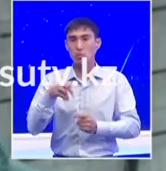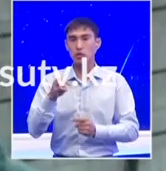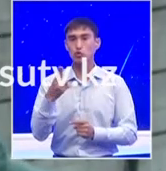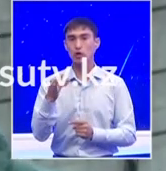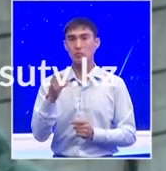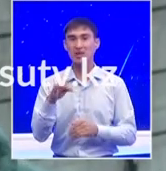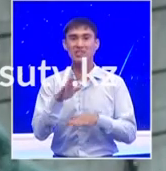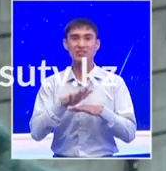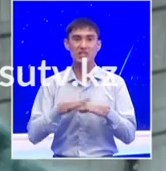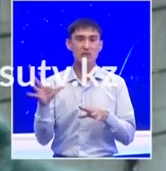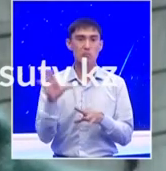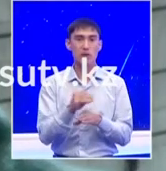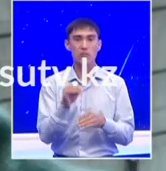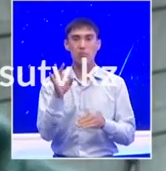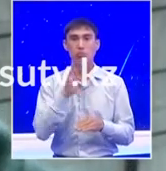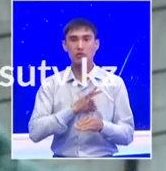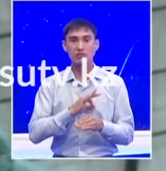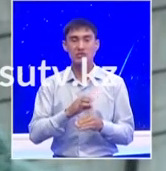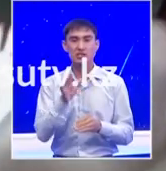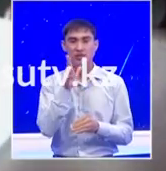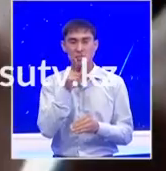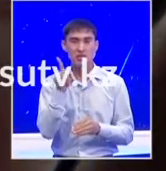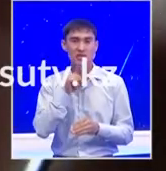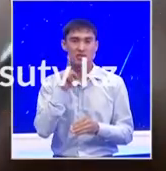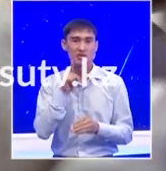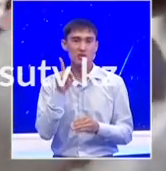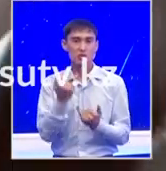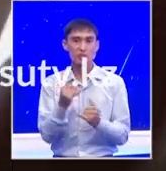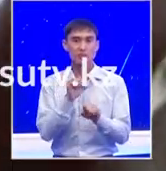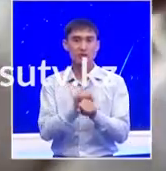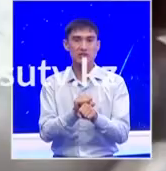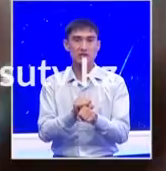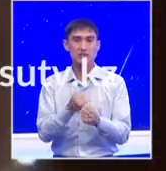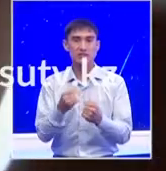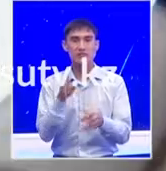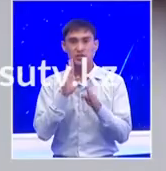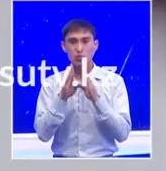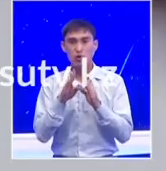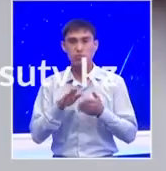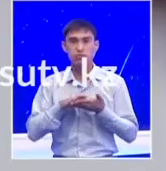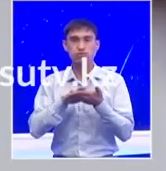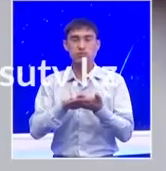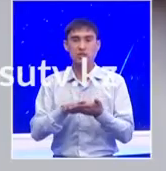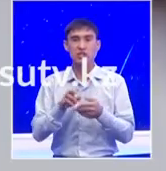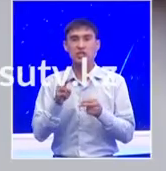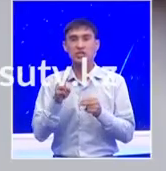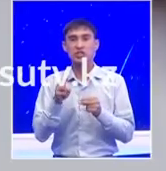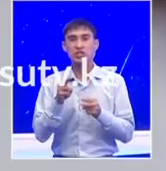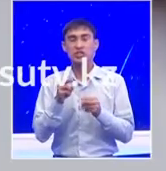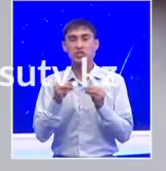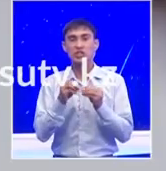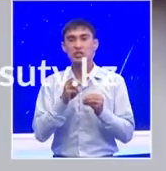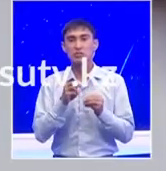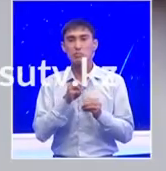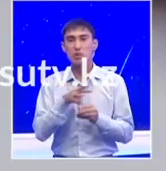Марк Цукерберг извинился перед пользователями за временные неудобства. В связи с бездействием Facebook поступило более 10 миллионов